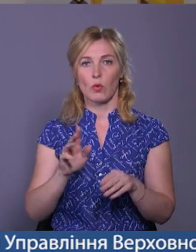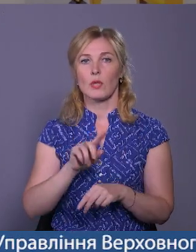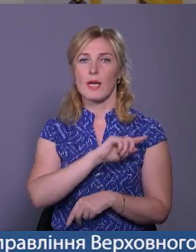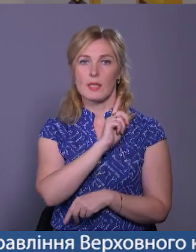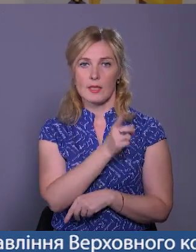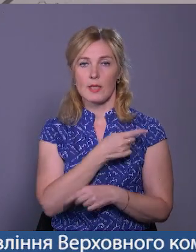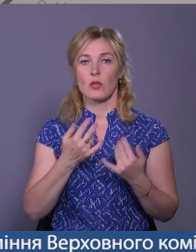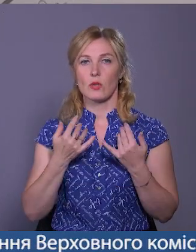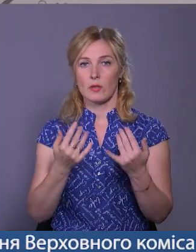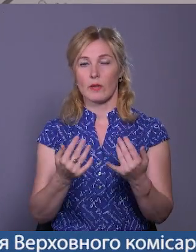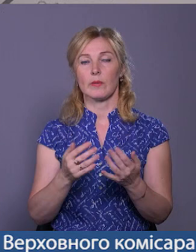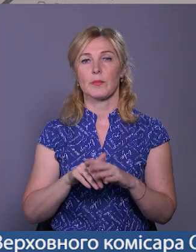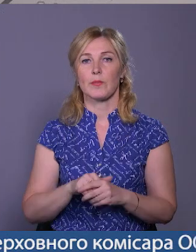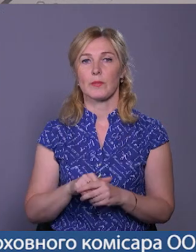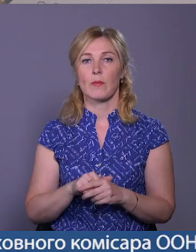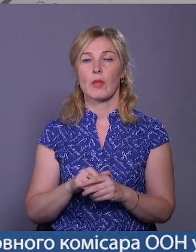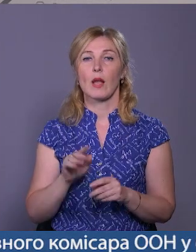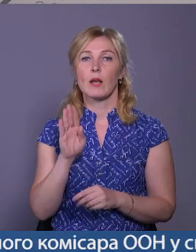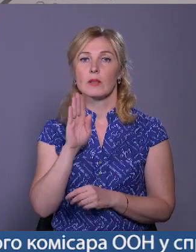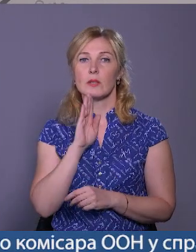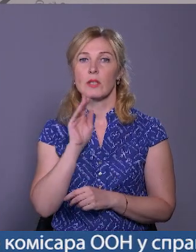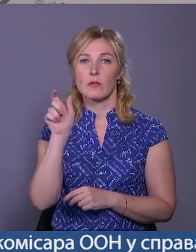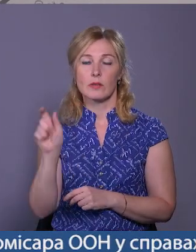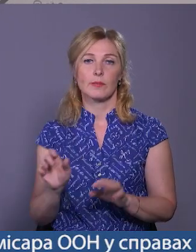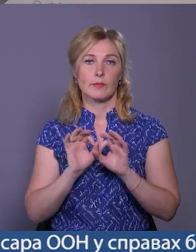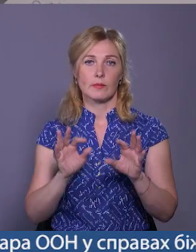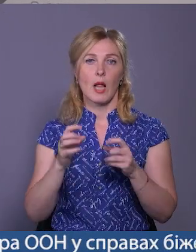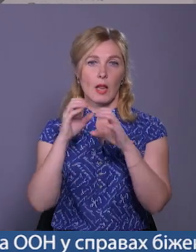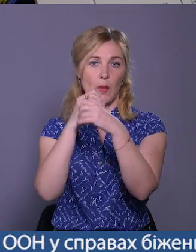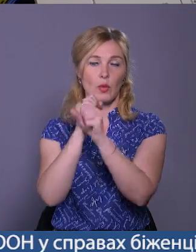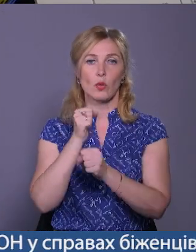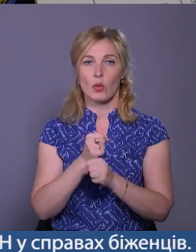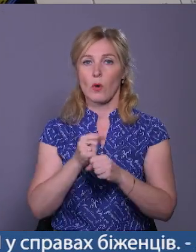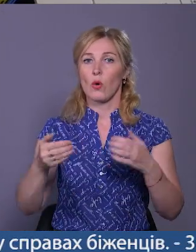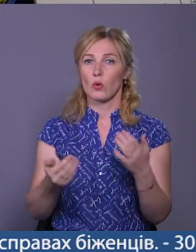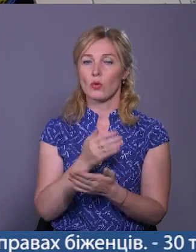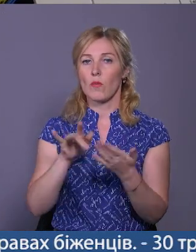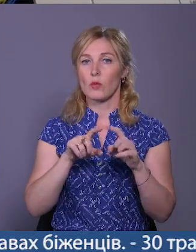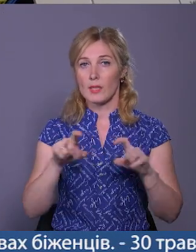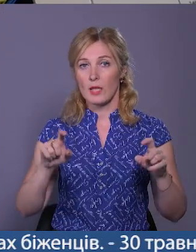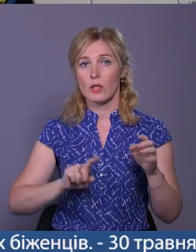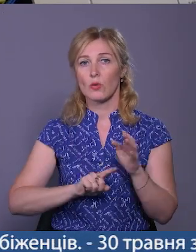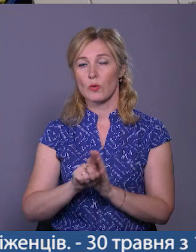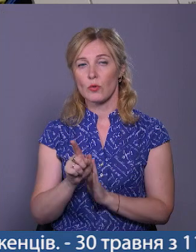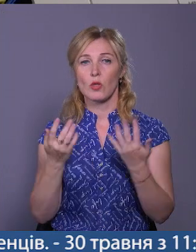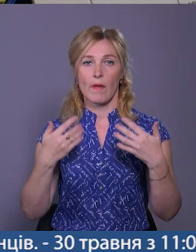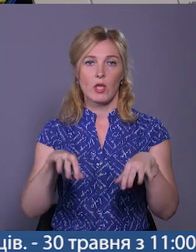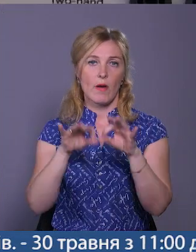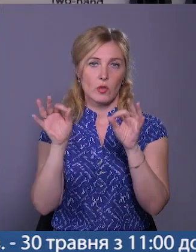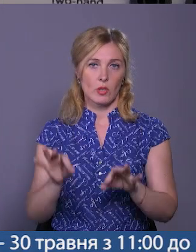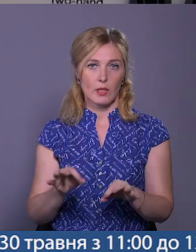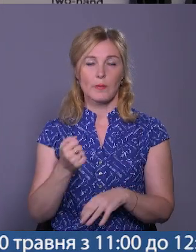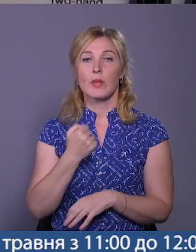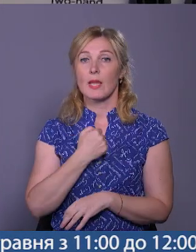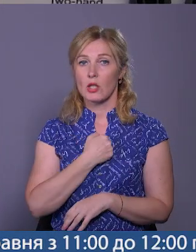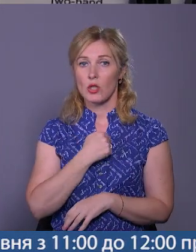затребувана сфера енергетики однокурс Андрія Ангеліна каже лабораторні роботи у новому центрі розпочнуться вже восени на